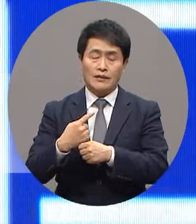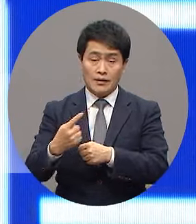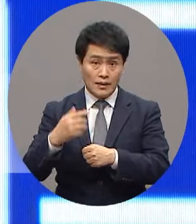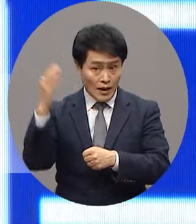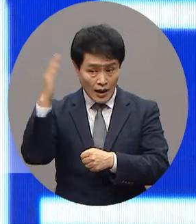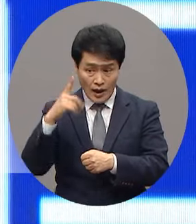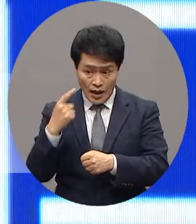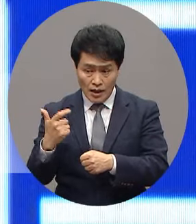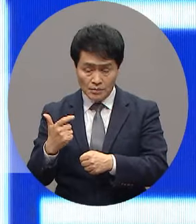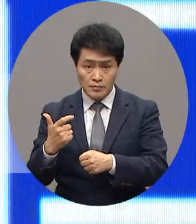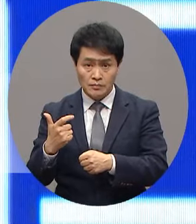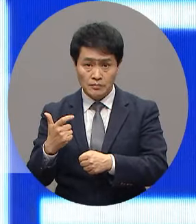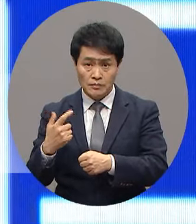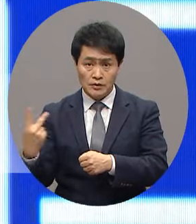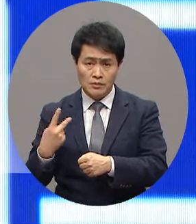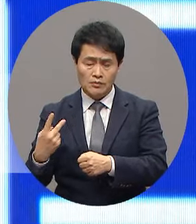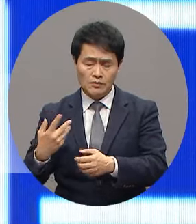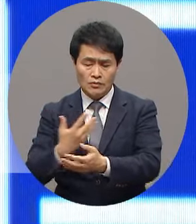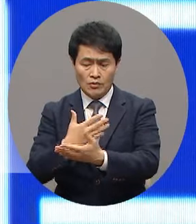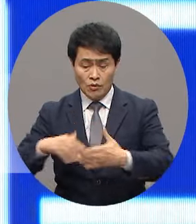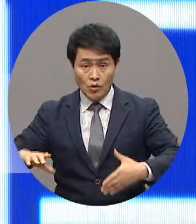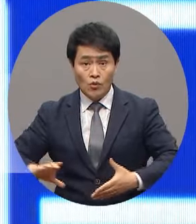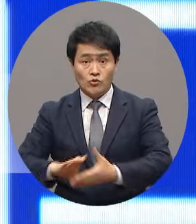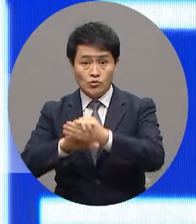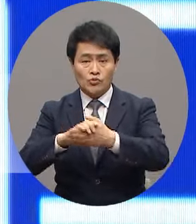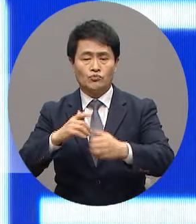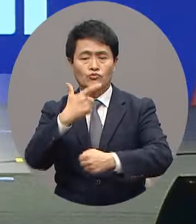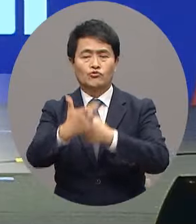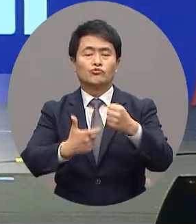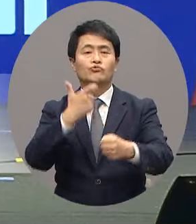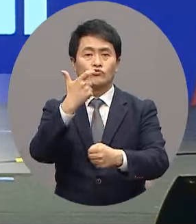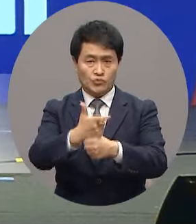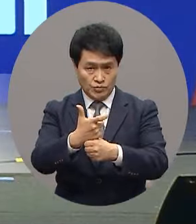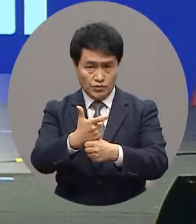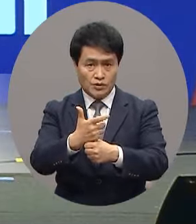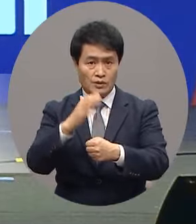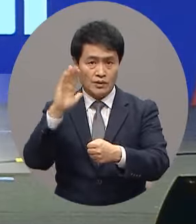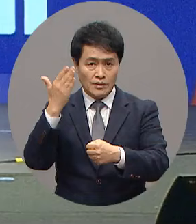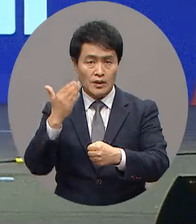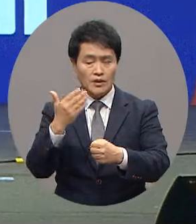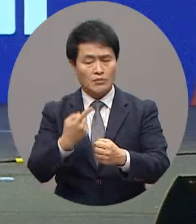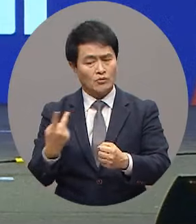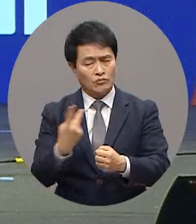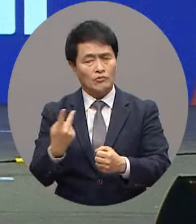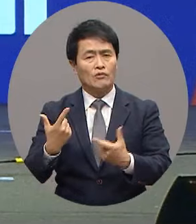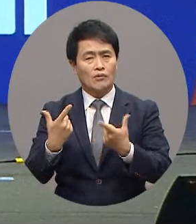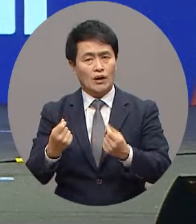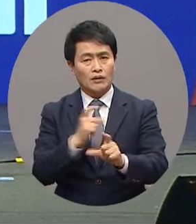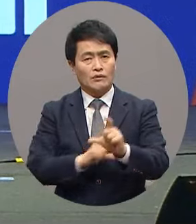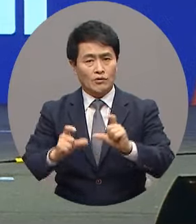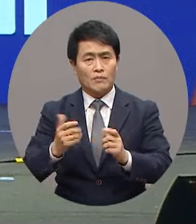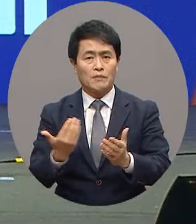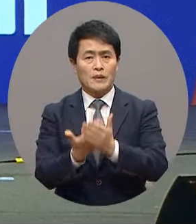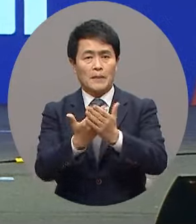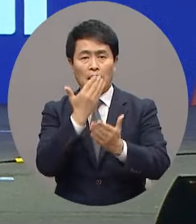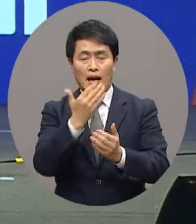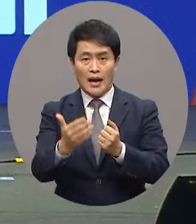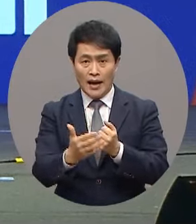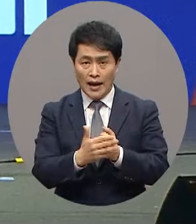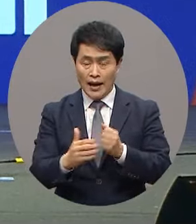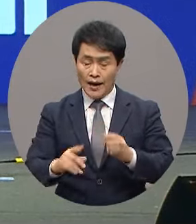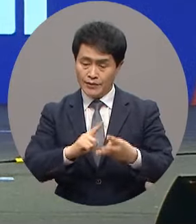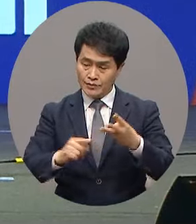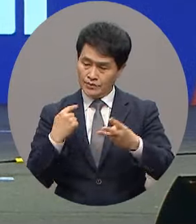수교 정상화 60주년을 계기로 양국 관계가 한 단계 도약할 것을 기대한다고 했습니다. 윤